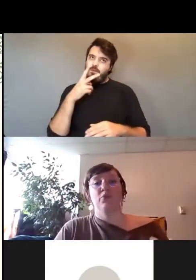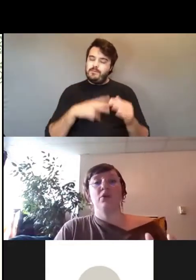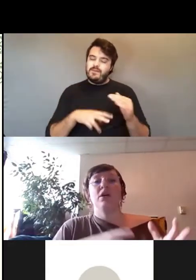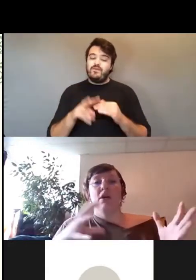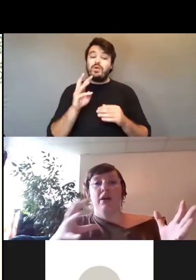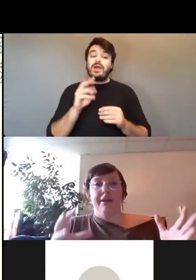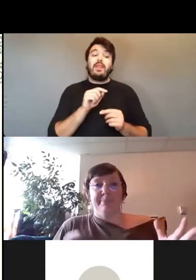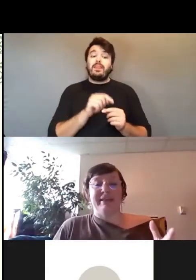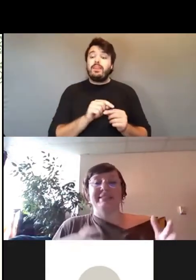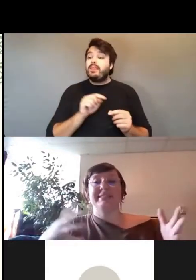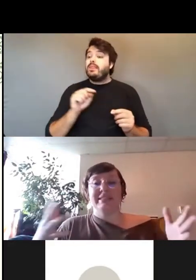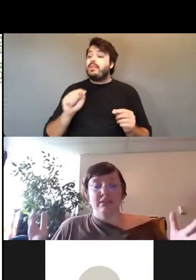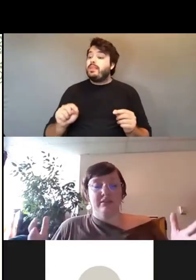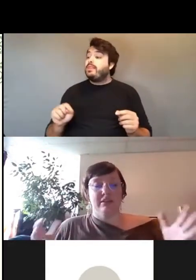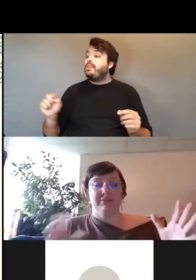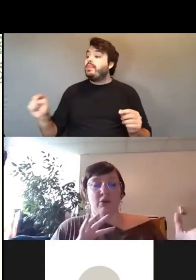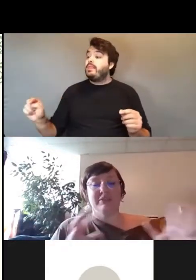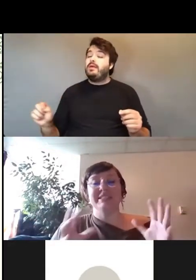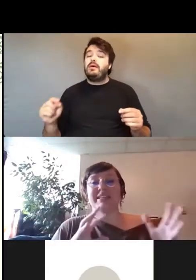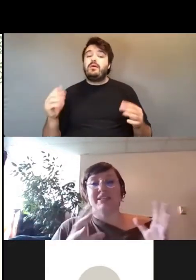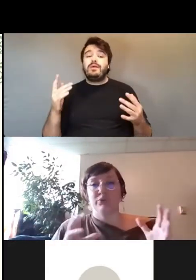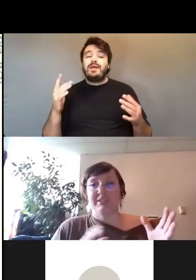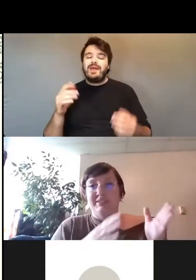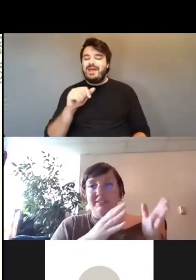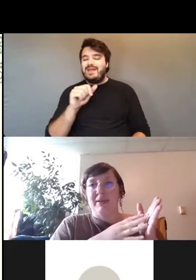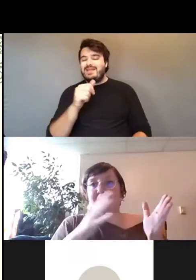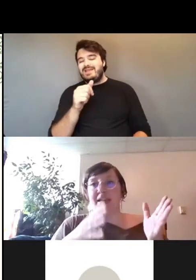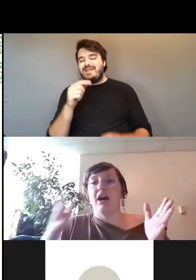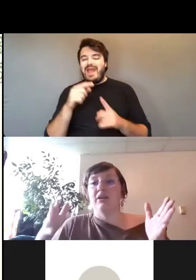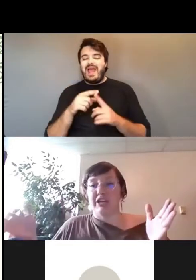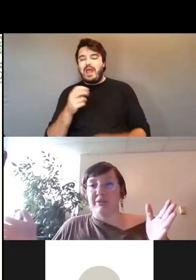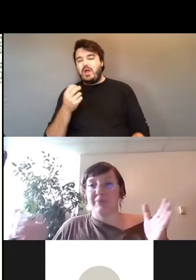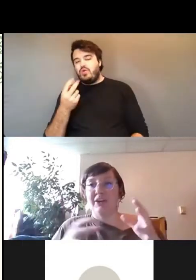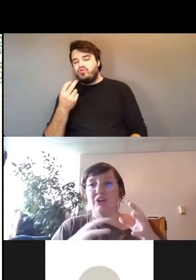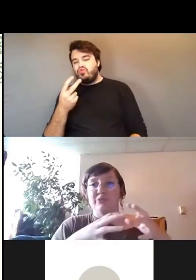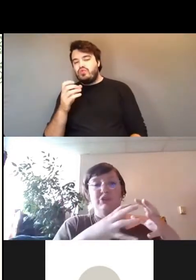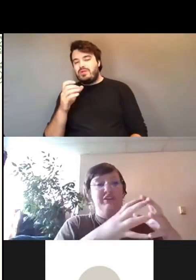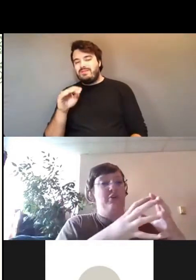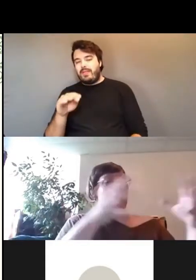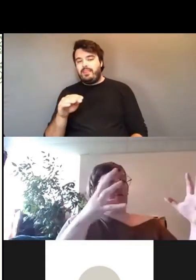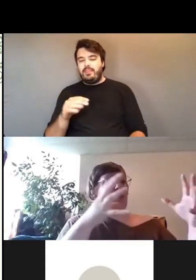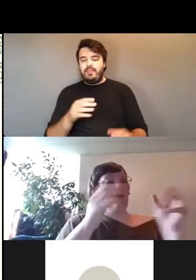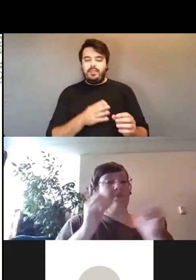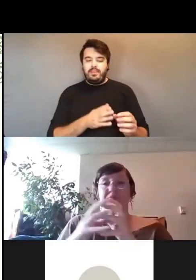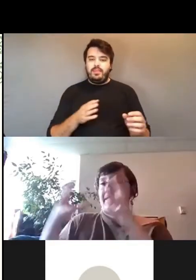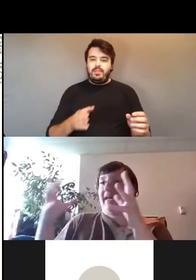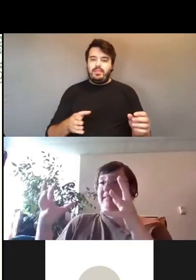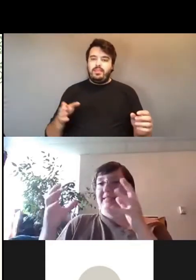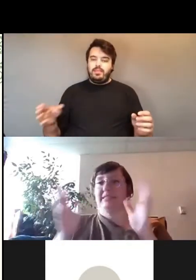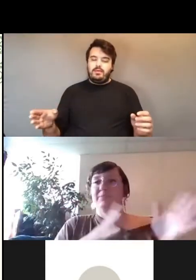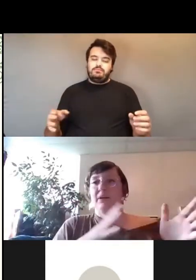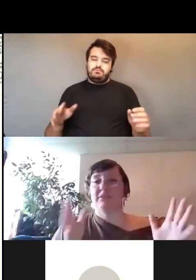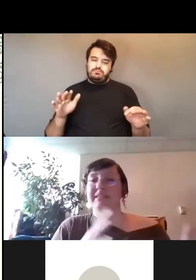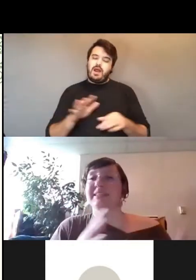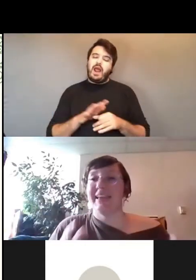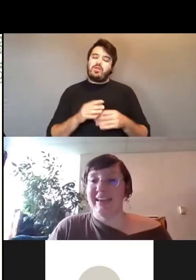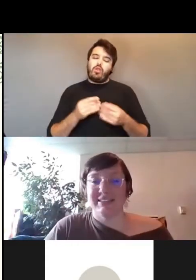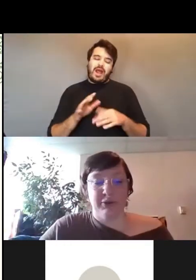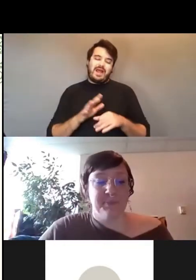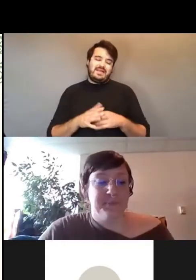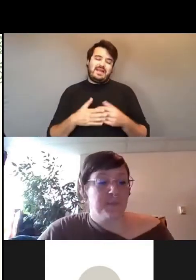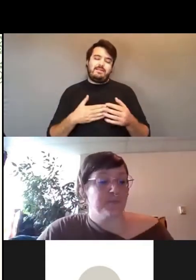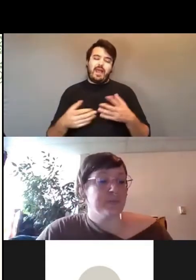espacer vos persils d'environ 10 à 12 cm entre chaque plant. Comme ça, ils vont avoir assez d'espace